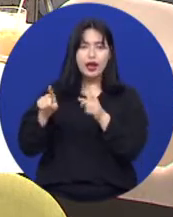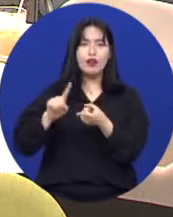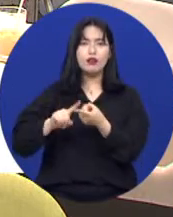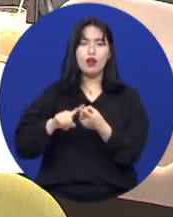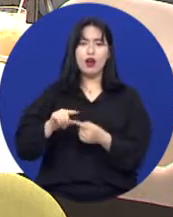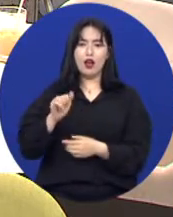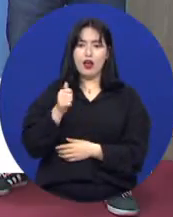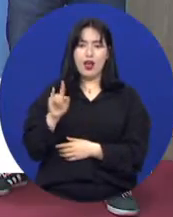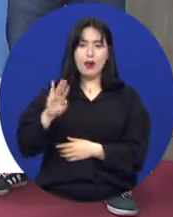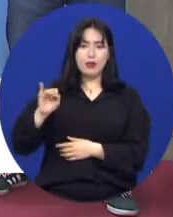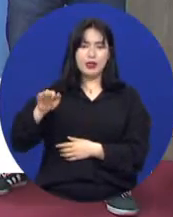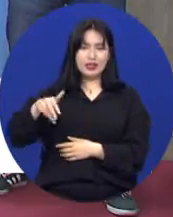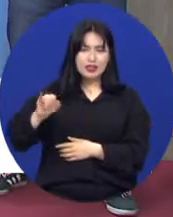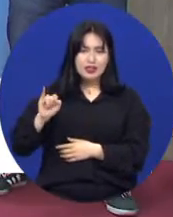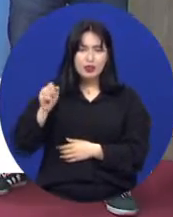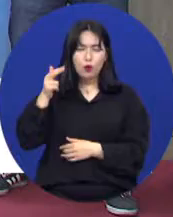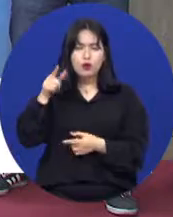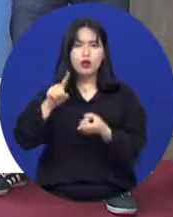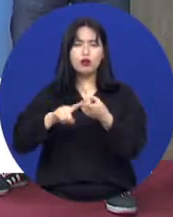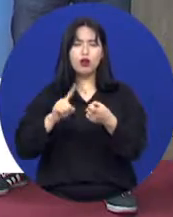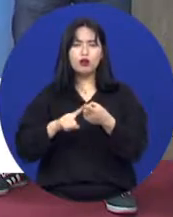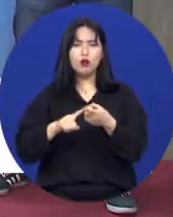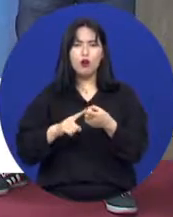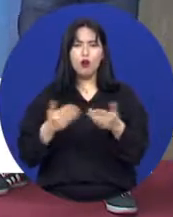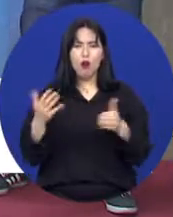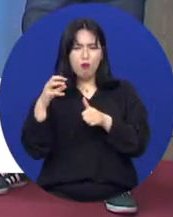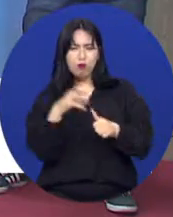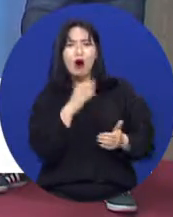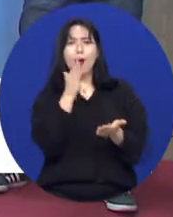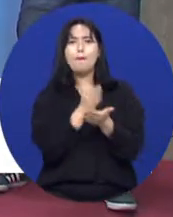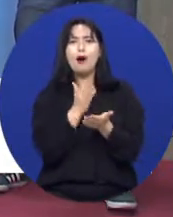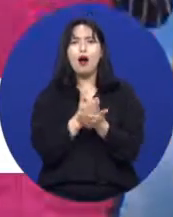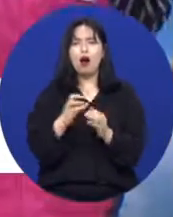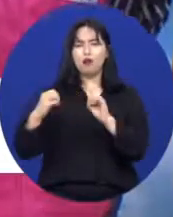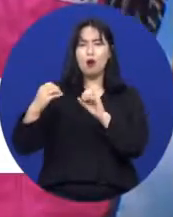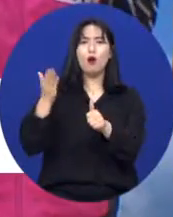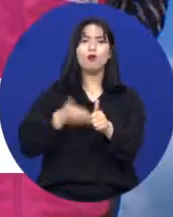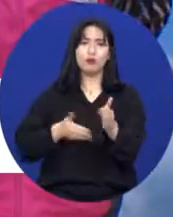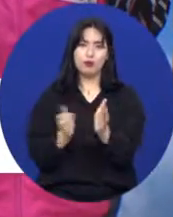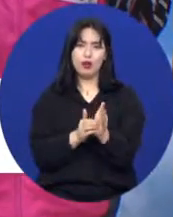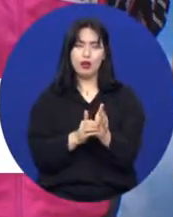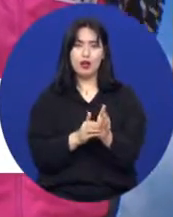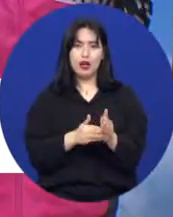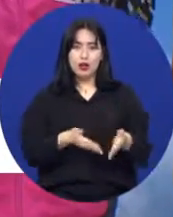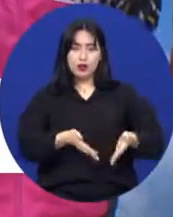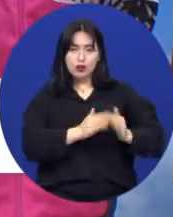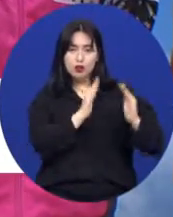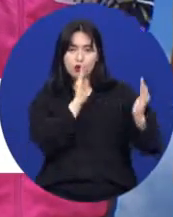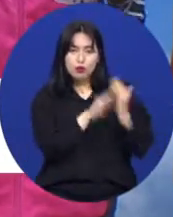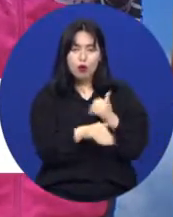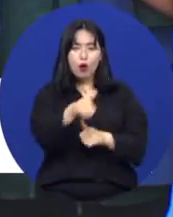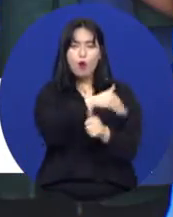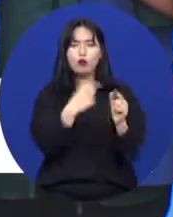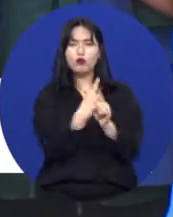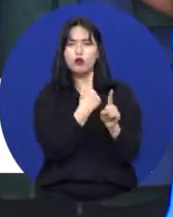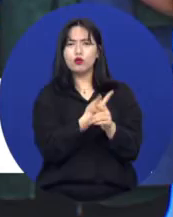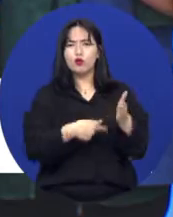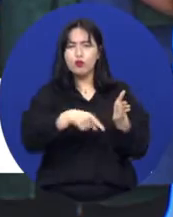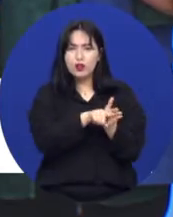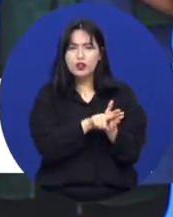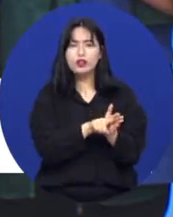탄압을 중단하고 대화에 나서라 고 요구했습니다 이들은 노조 설립 후 노동 환경을 개선하기 위해